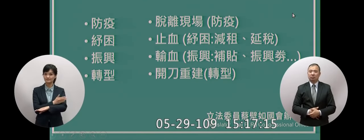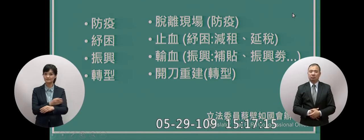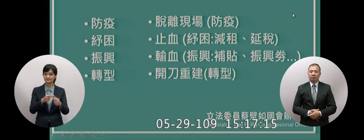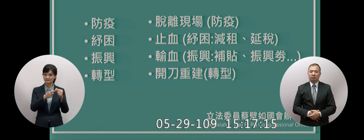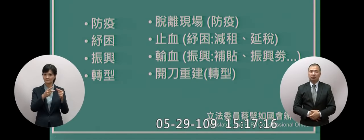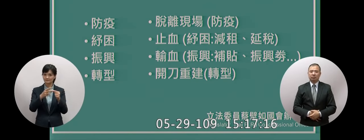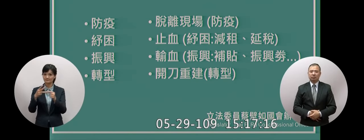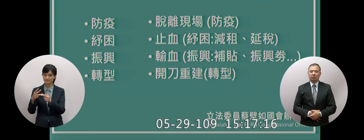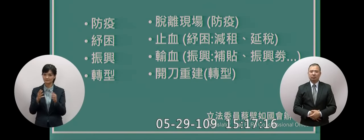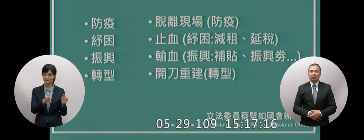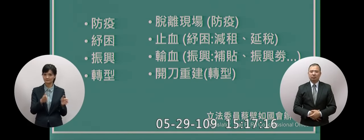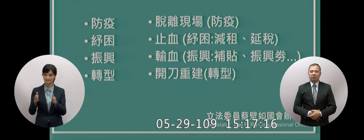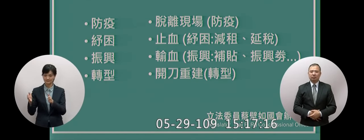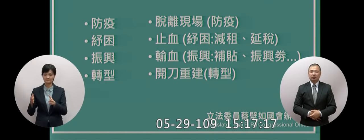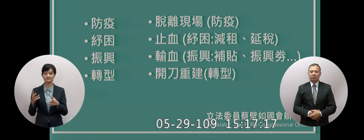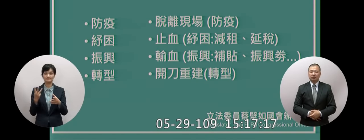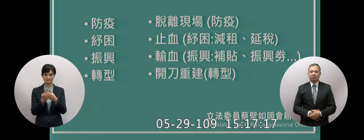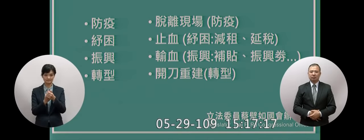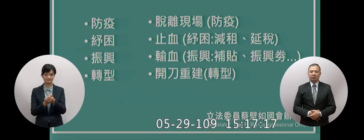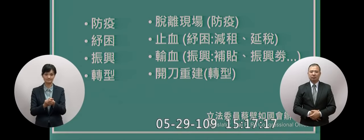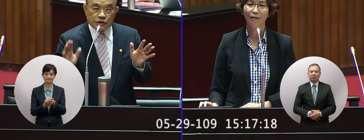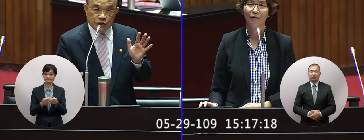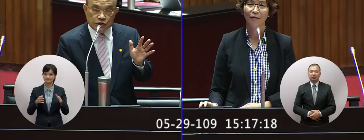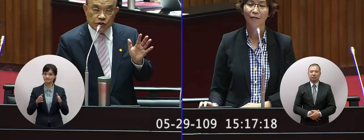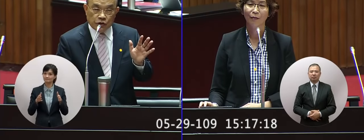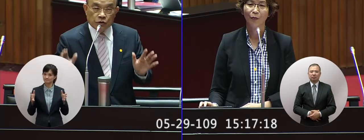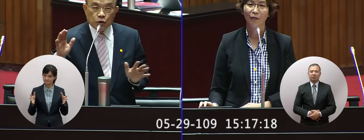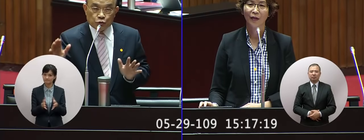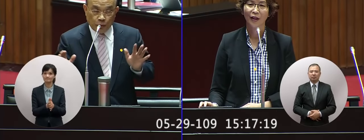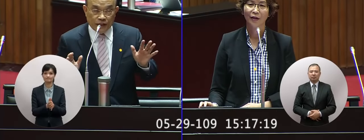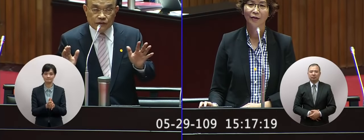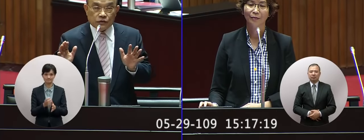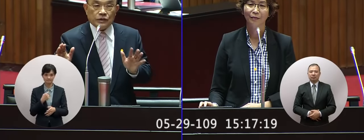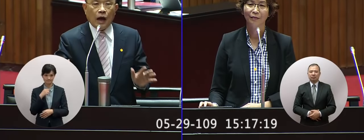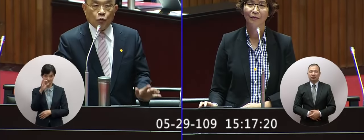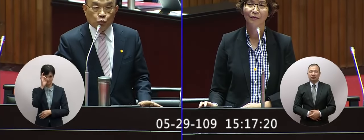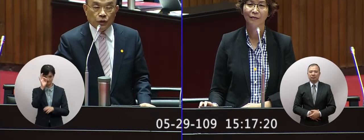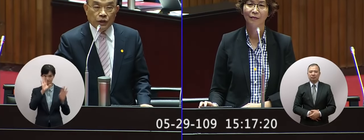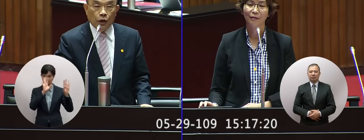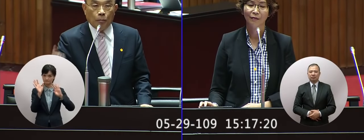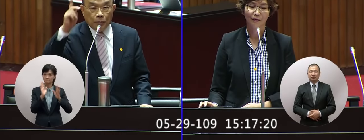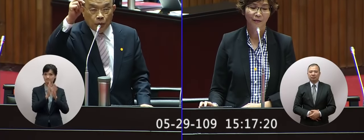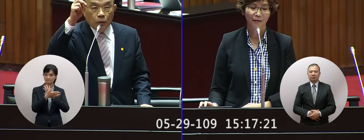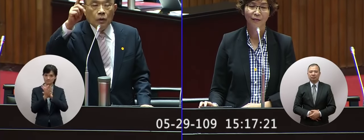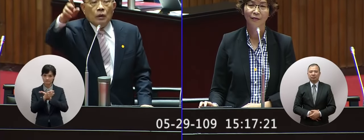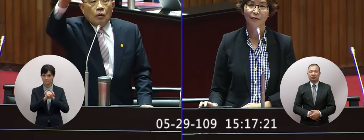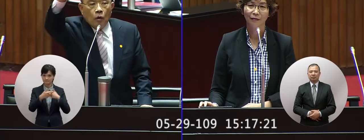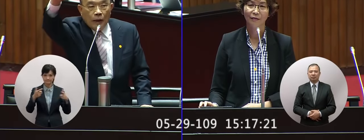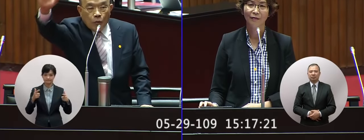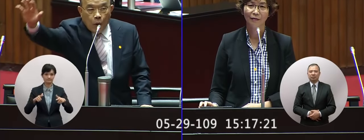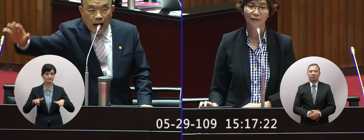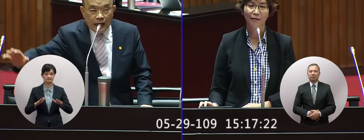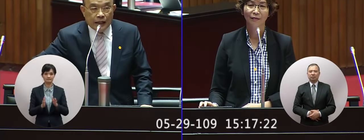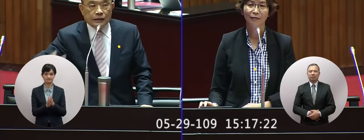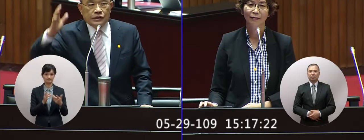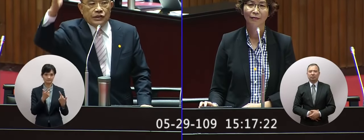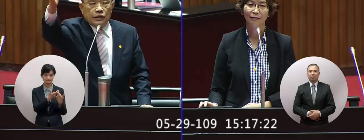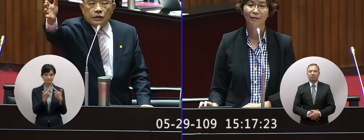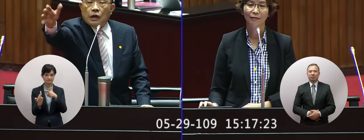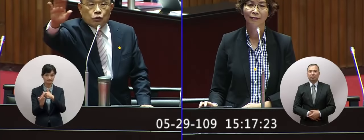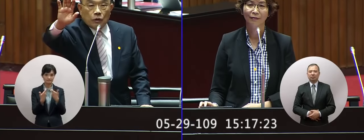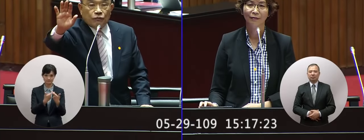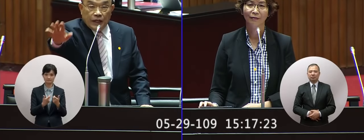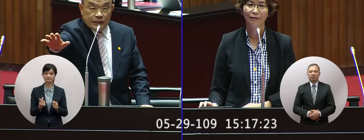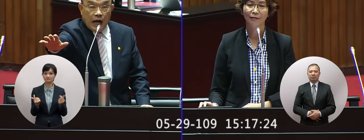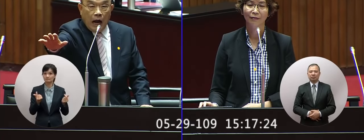是并行不悖，是各种情形随时交互应用。比如我们防疫起